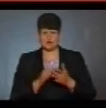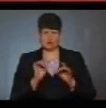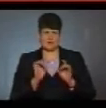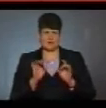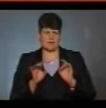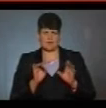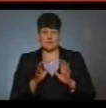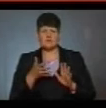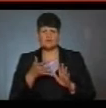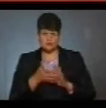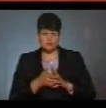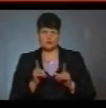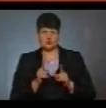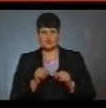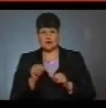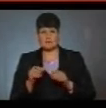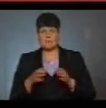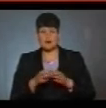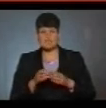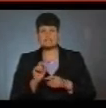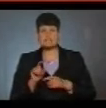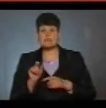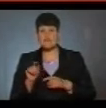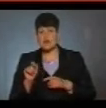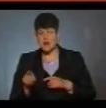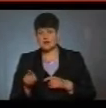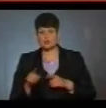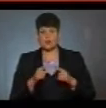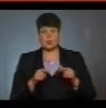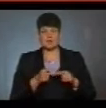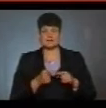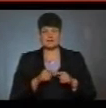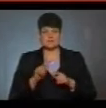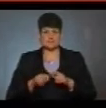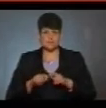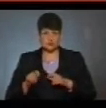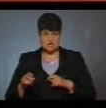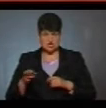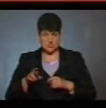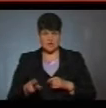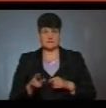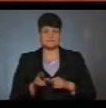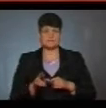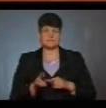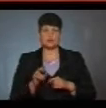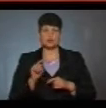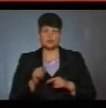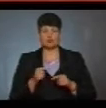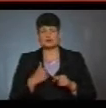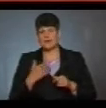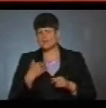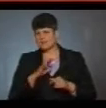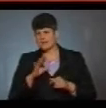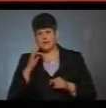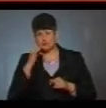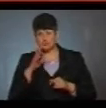деякі партії замовляють, навіть кандидати вони замовляють на округах такі дослідження. Тому, відповідно, я не думаю, що